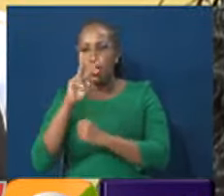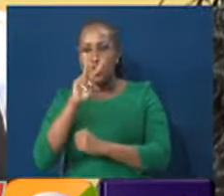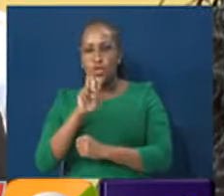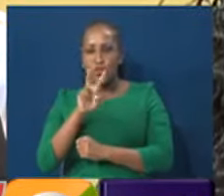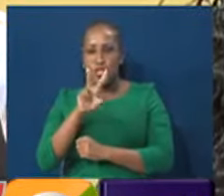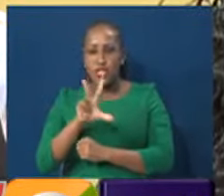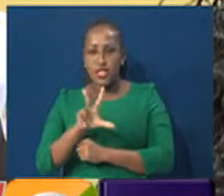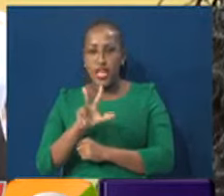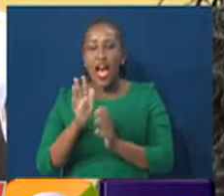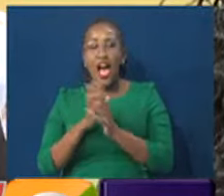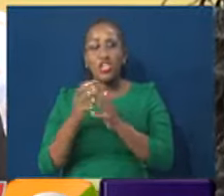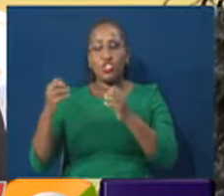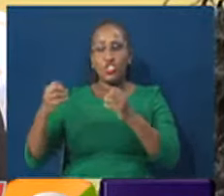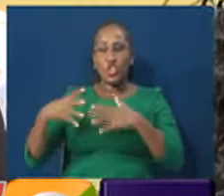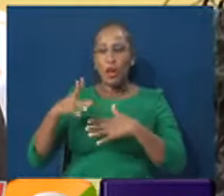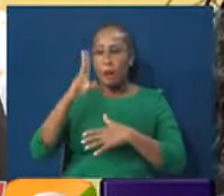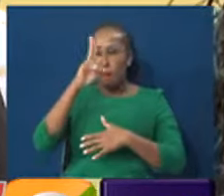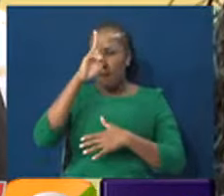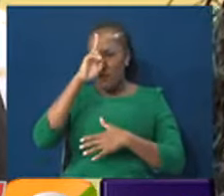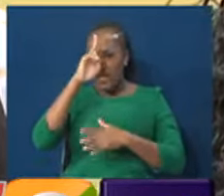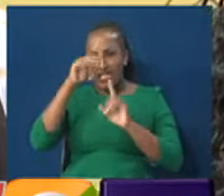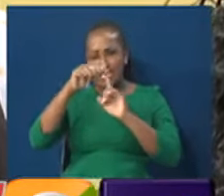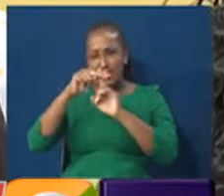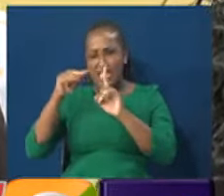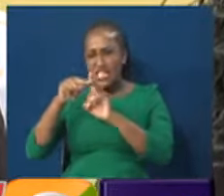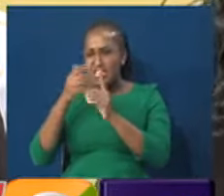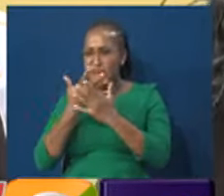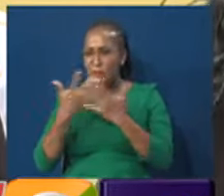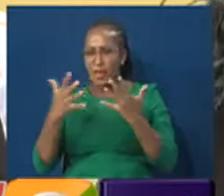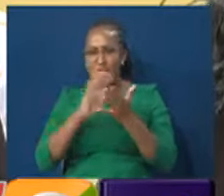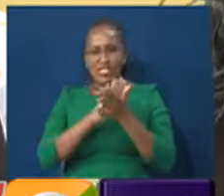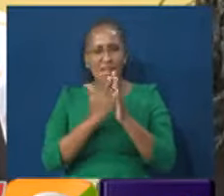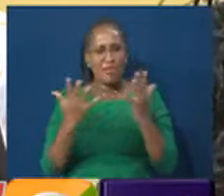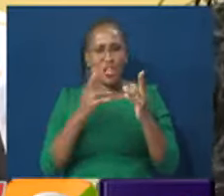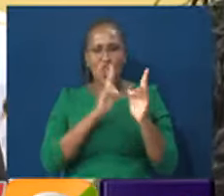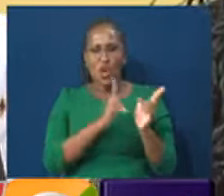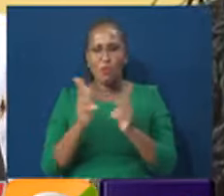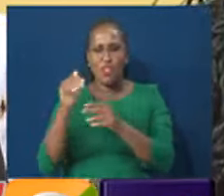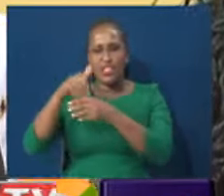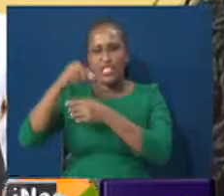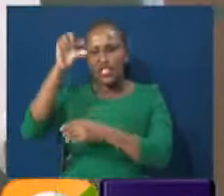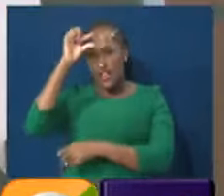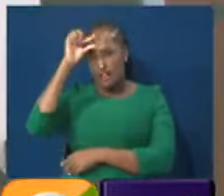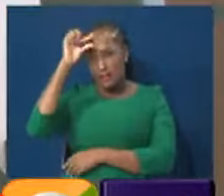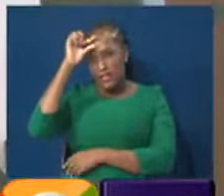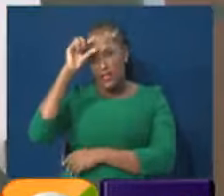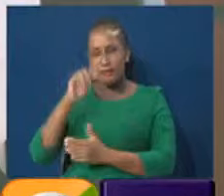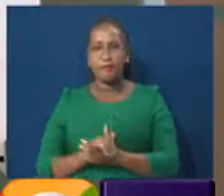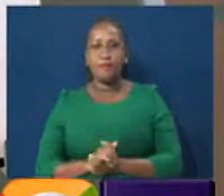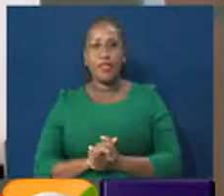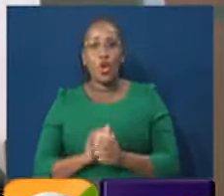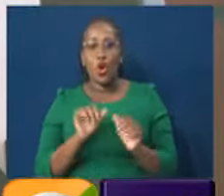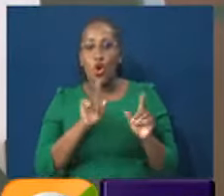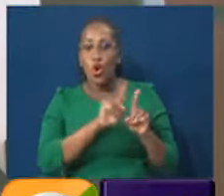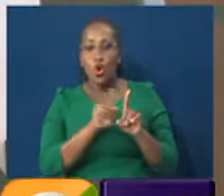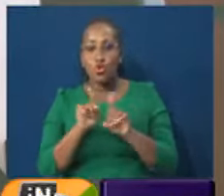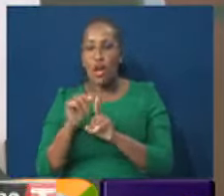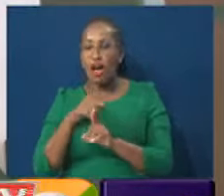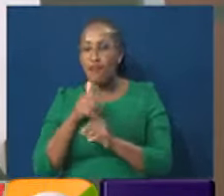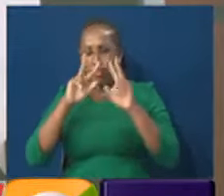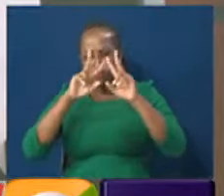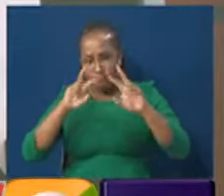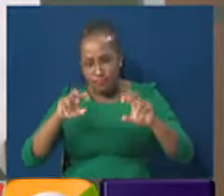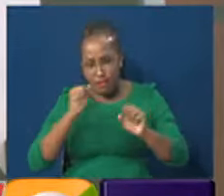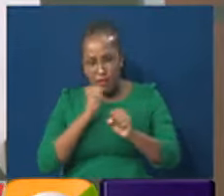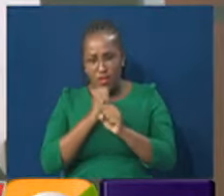2023. Shockingly, police killings have become normalized in this administration. Namna utafiti wa punde zaidi uliofanywa na